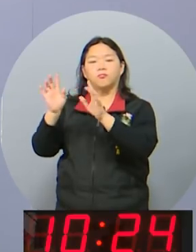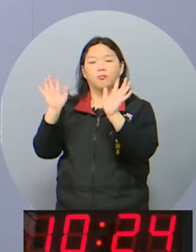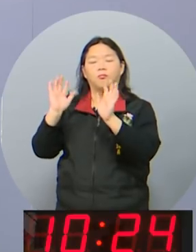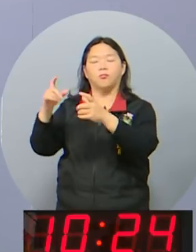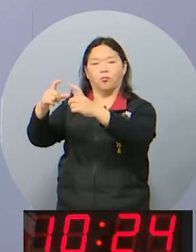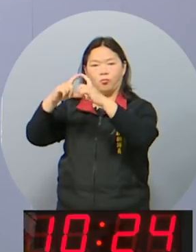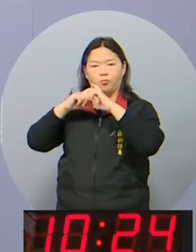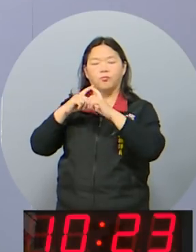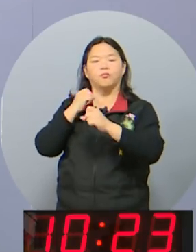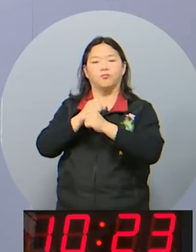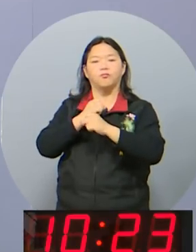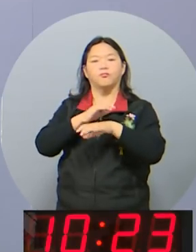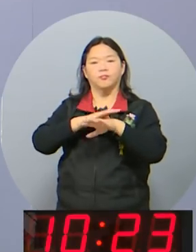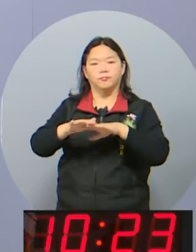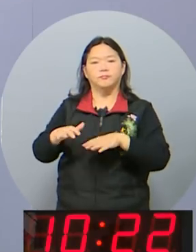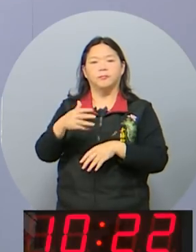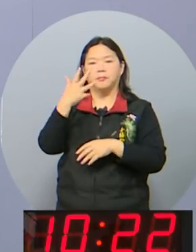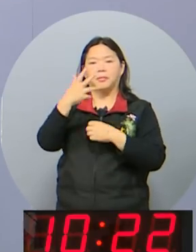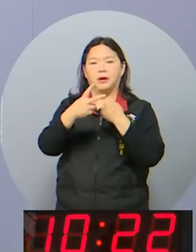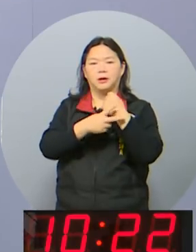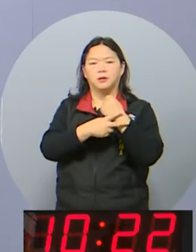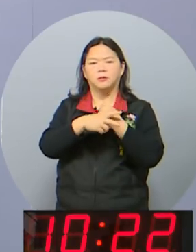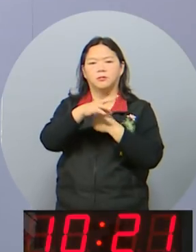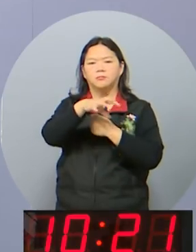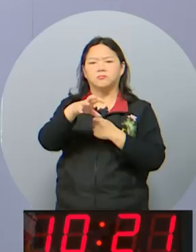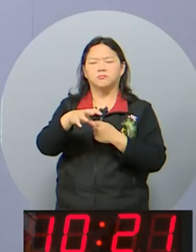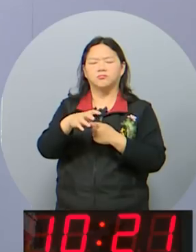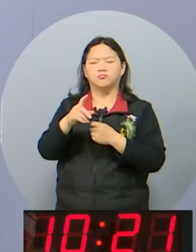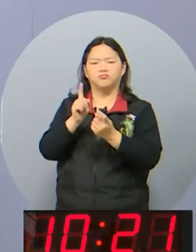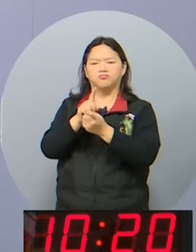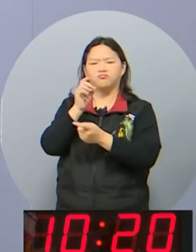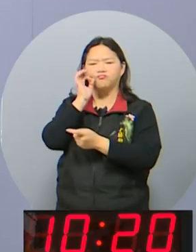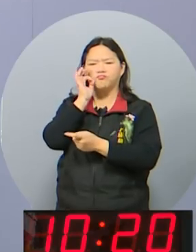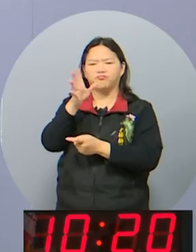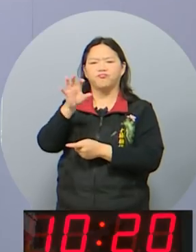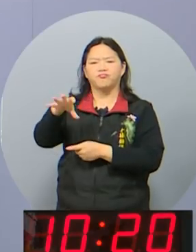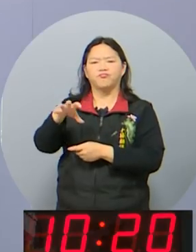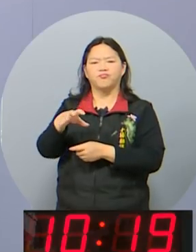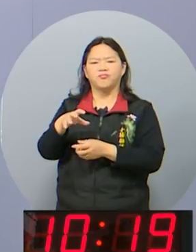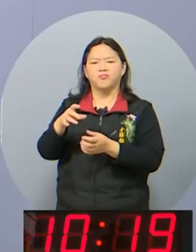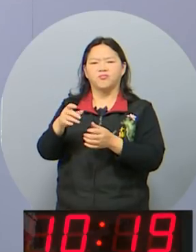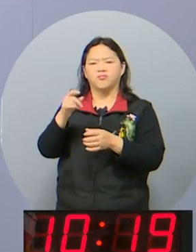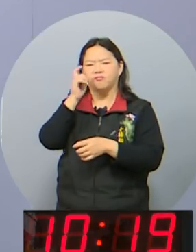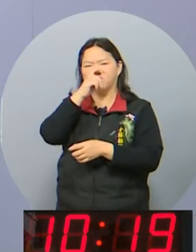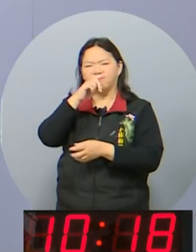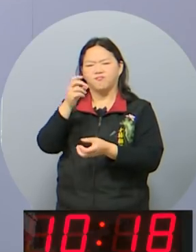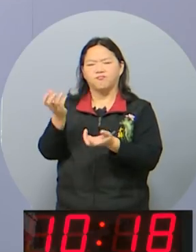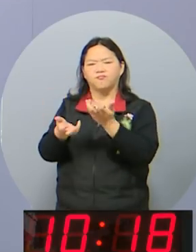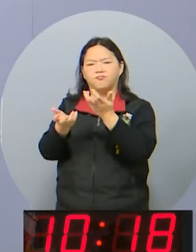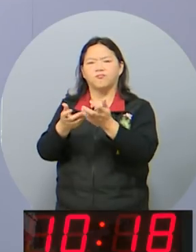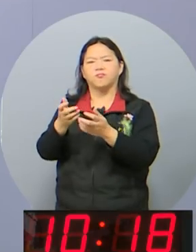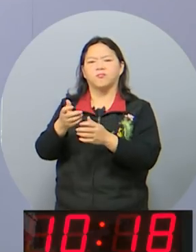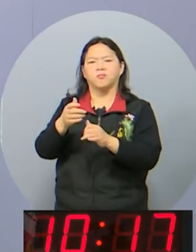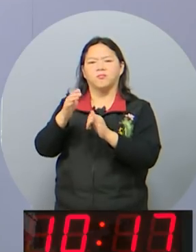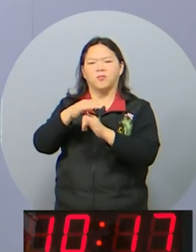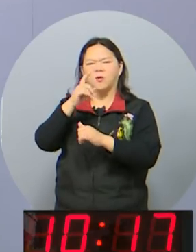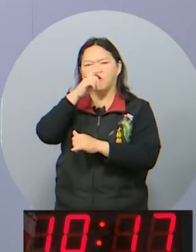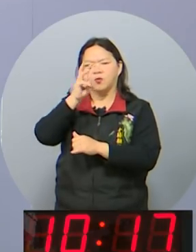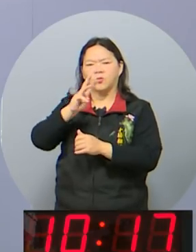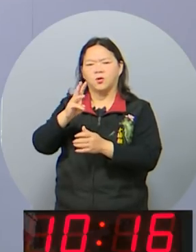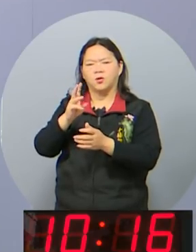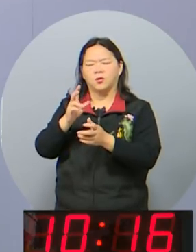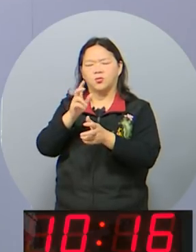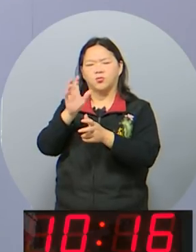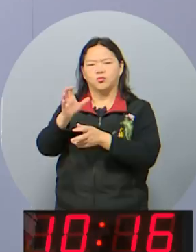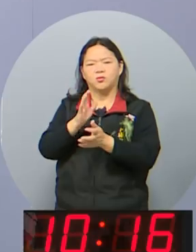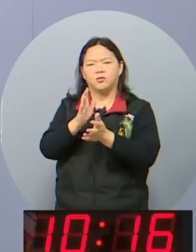我们巴黎有很多的闲物设施，有垃圾掩埋场，有焚化炉，有污水处理厂，我们也有很多